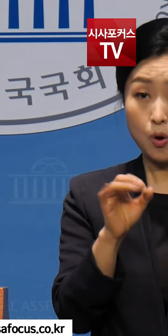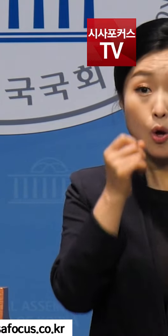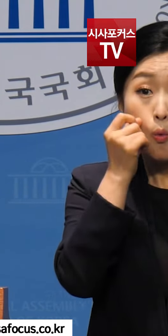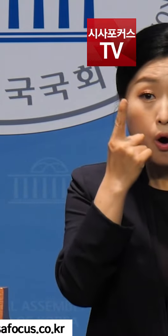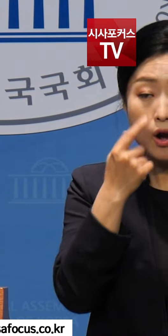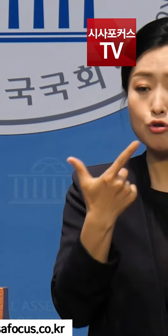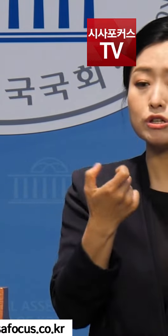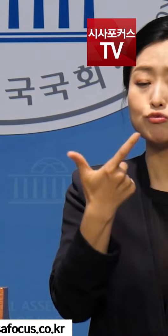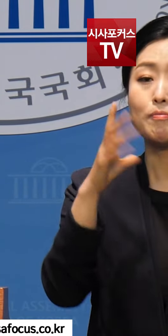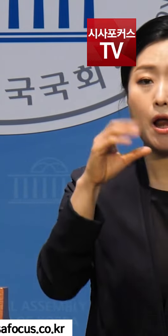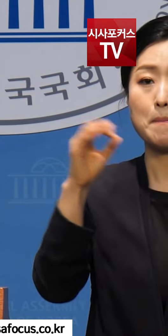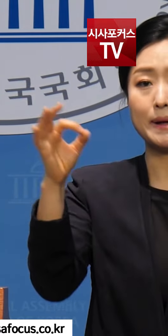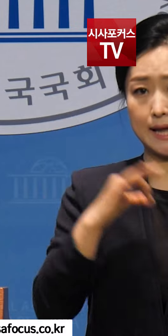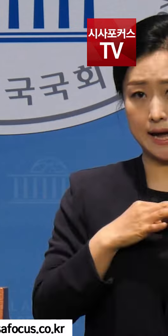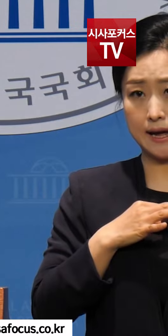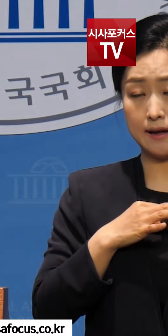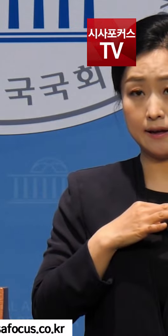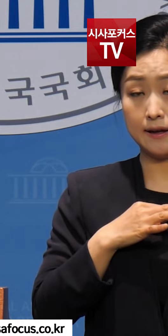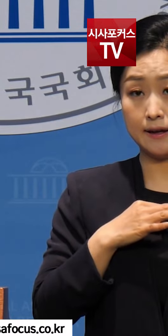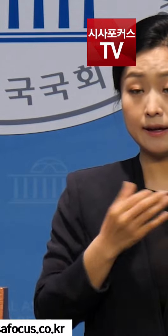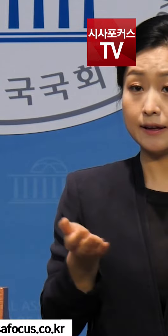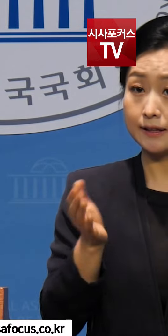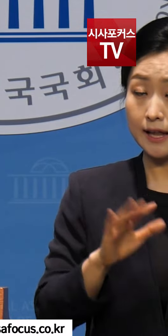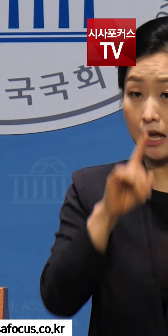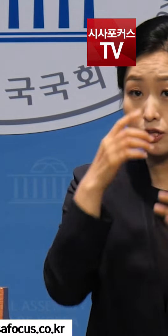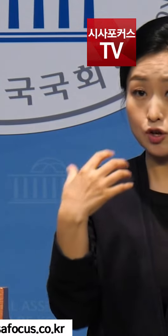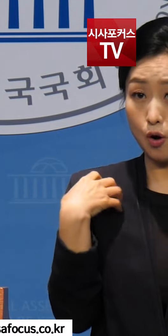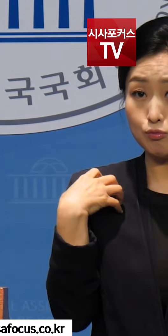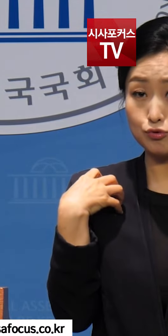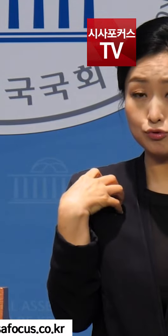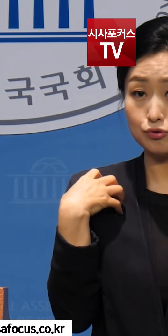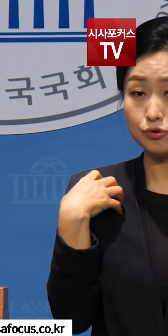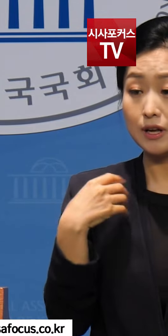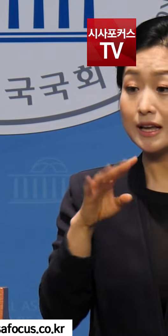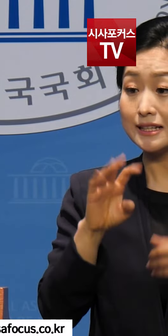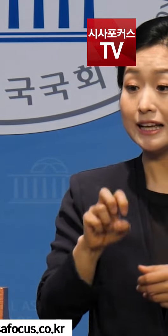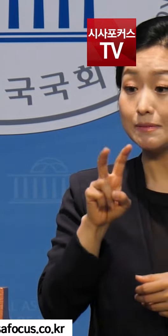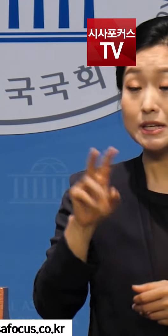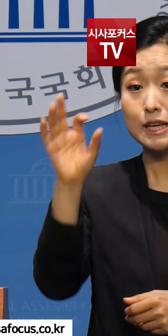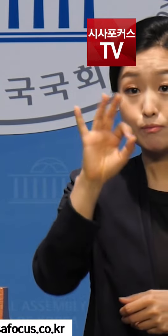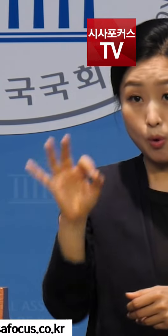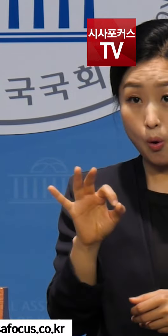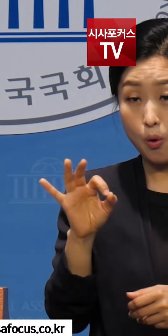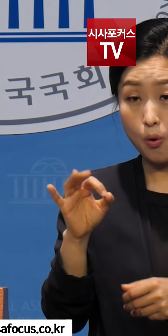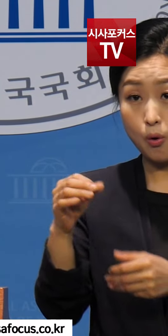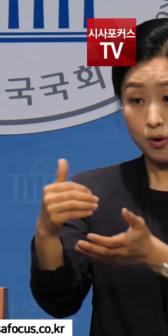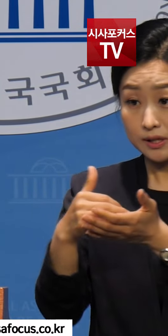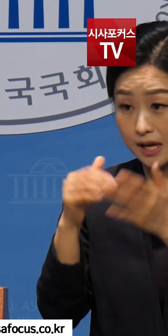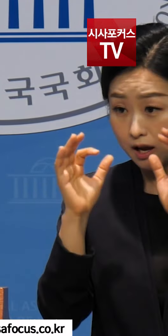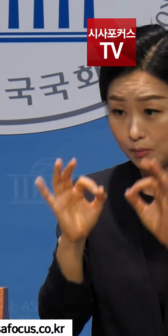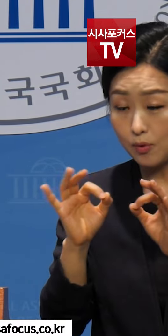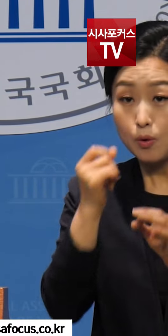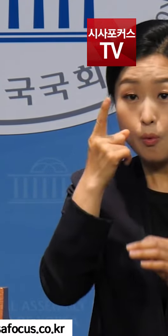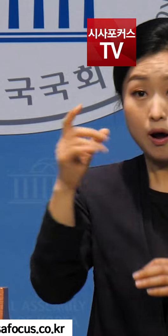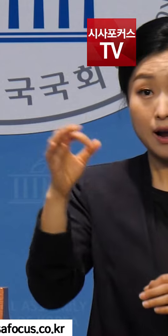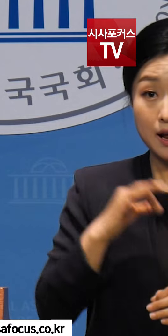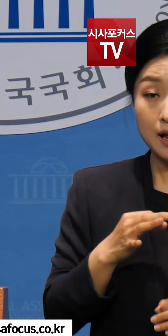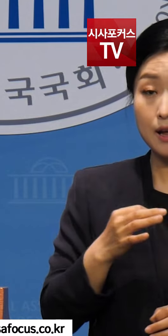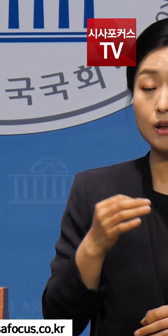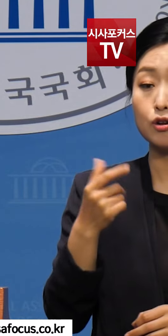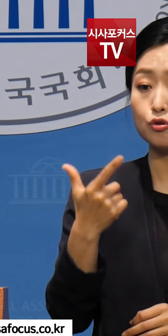66만 원을 받게 되어 있습니다 그러나 정부안이 소득 대체율 42% 적용하면 월